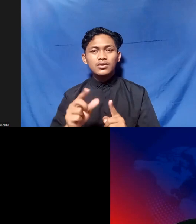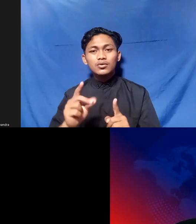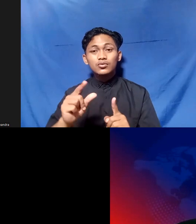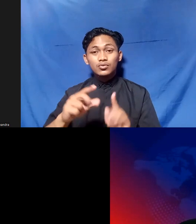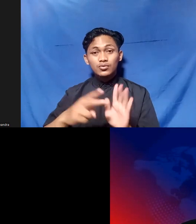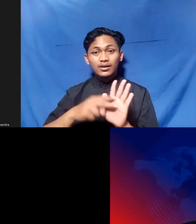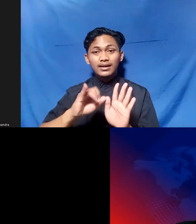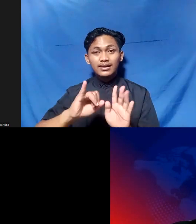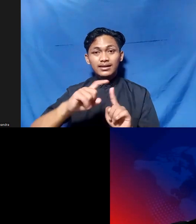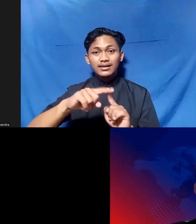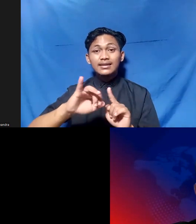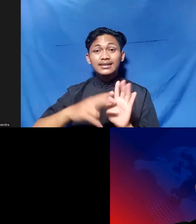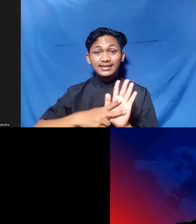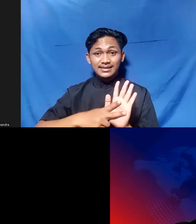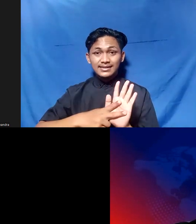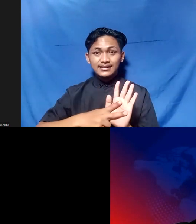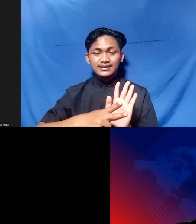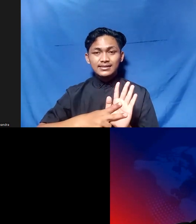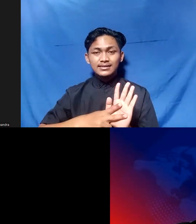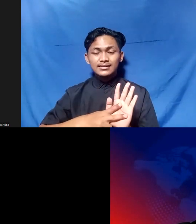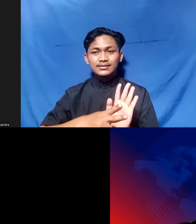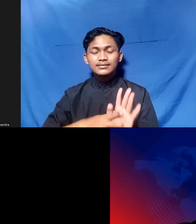ada menu exclude